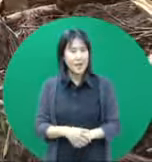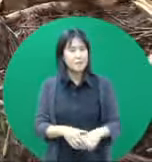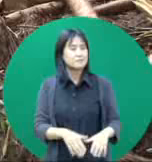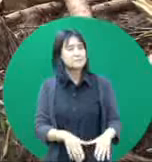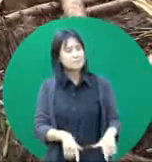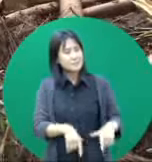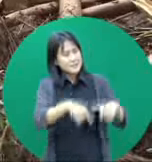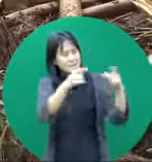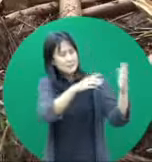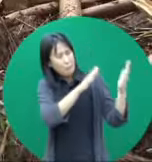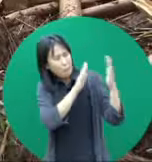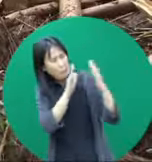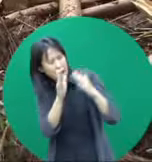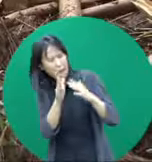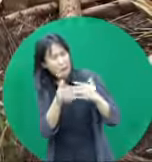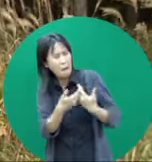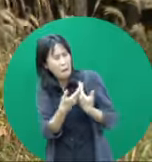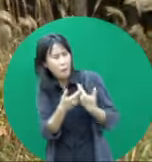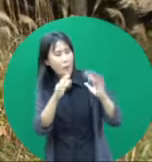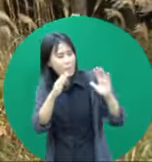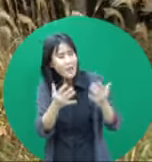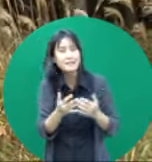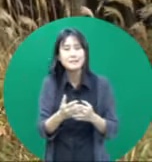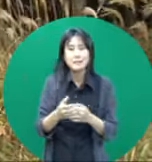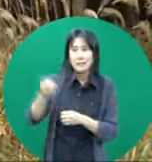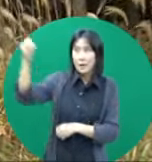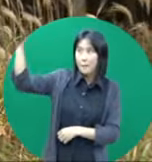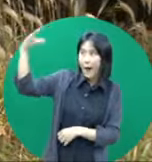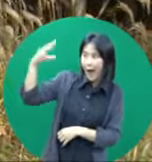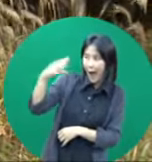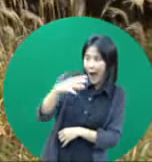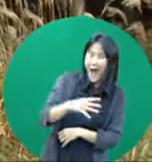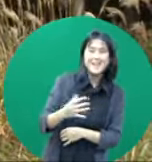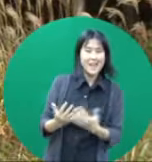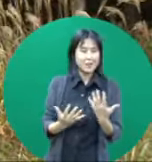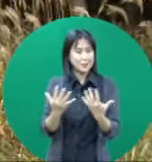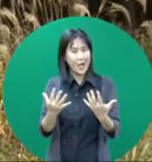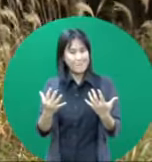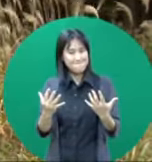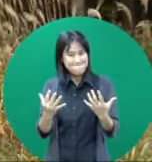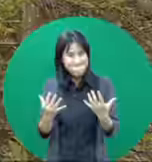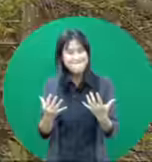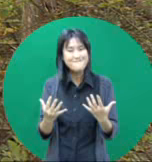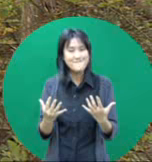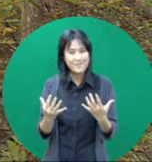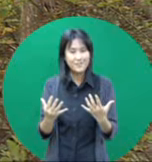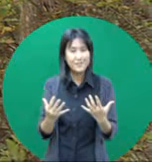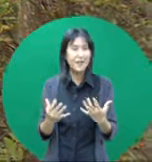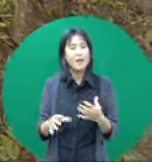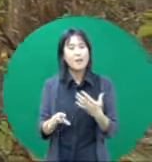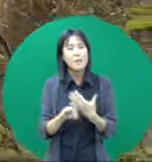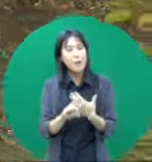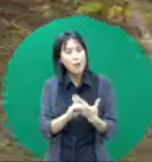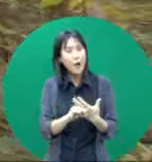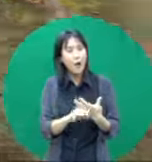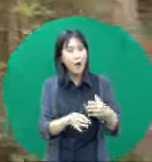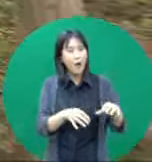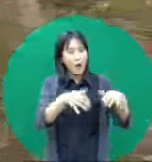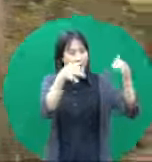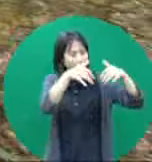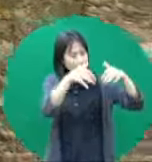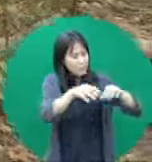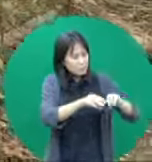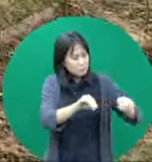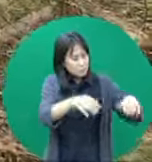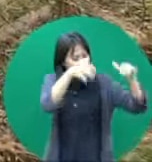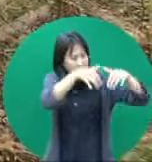ると隣の木を傷めることもないし、で、まあ、ましては草が生えることがいいんですよね。日が当たって雨が降った場合がありますよね、直